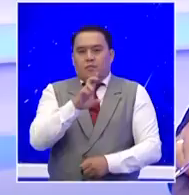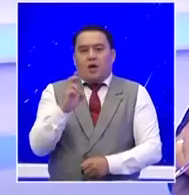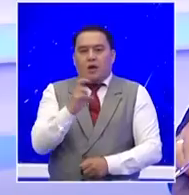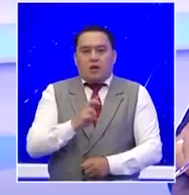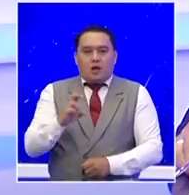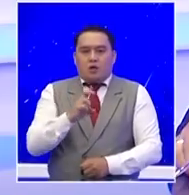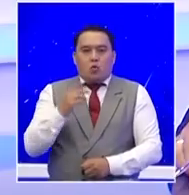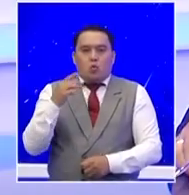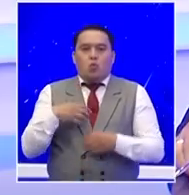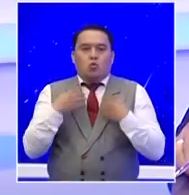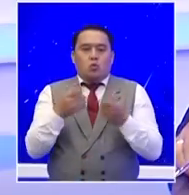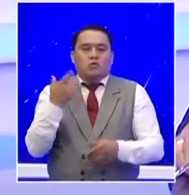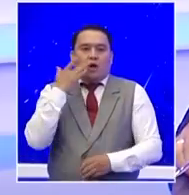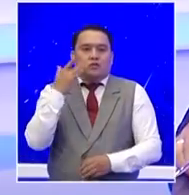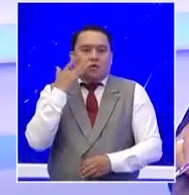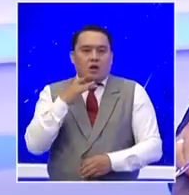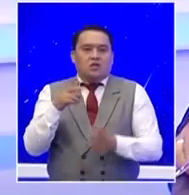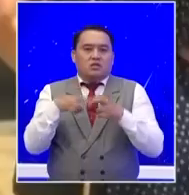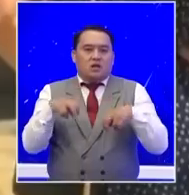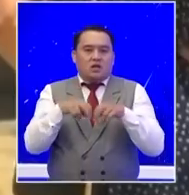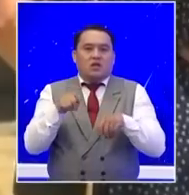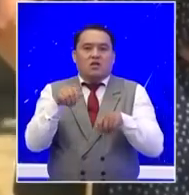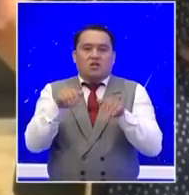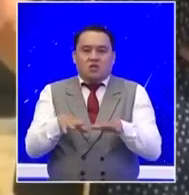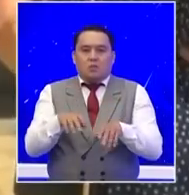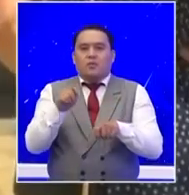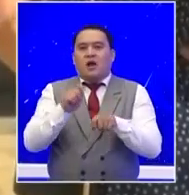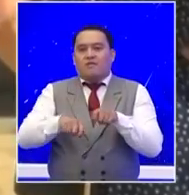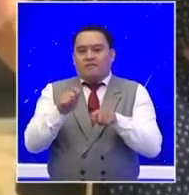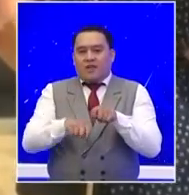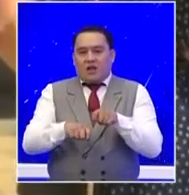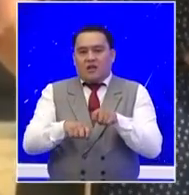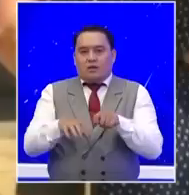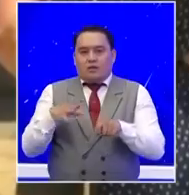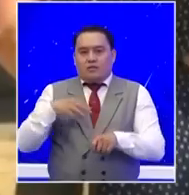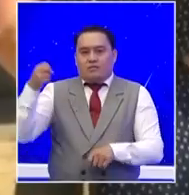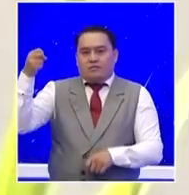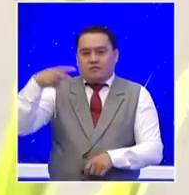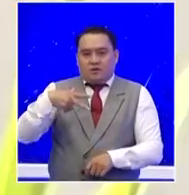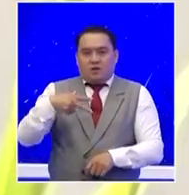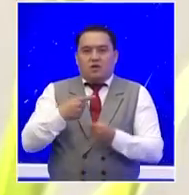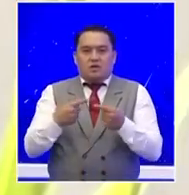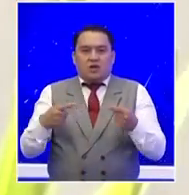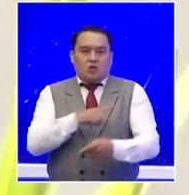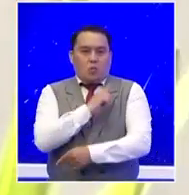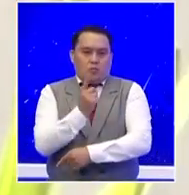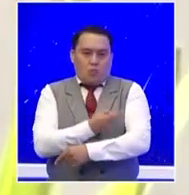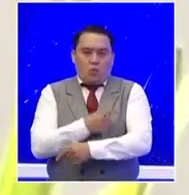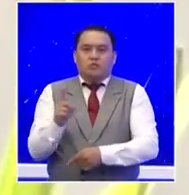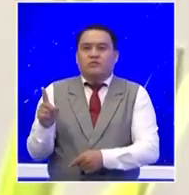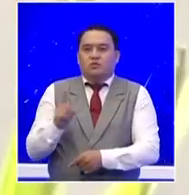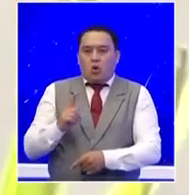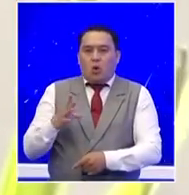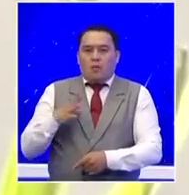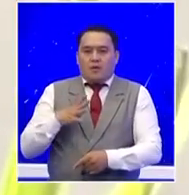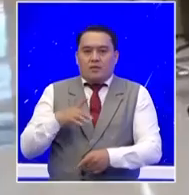угрозе США. Исследователи решили проверить, что будет происходить с вирусом при свете ламп разной мощности. Выяснилось, что